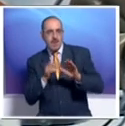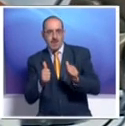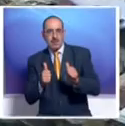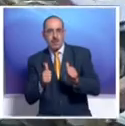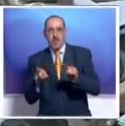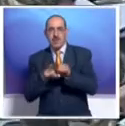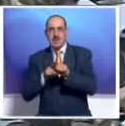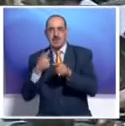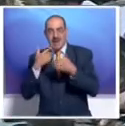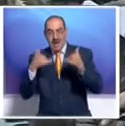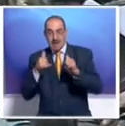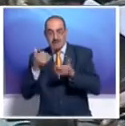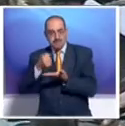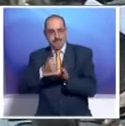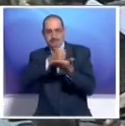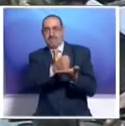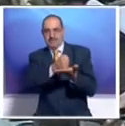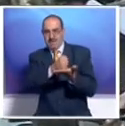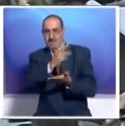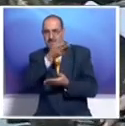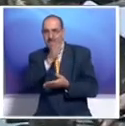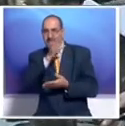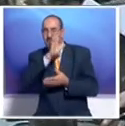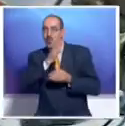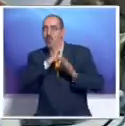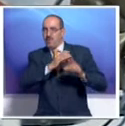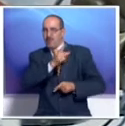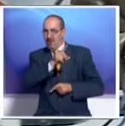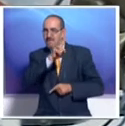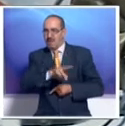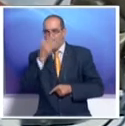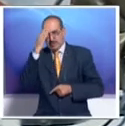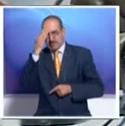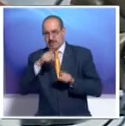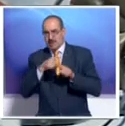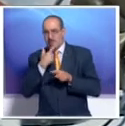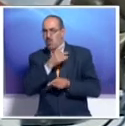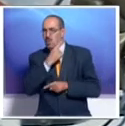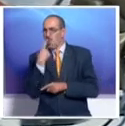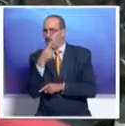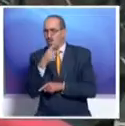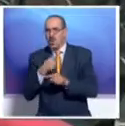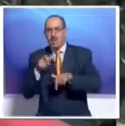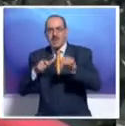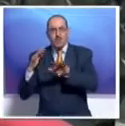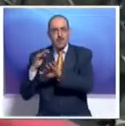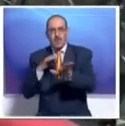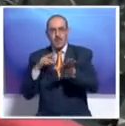آمنة برجال مخلصين مستعدين للدفاع عن بلادهم مهما كلفها من